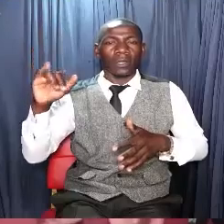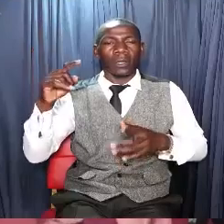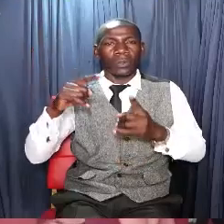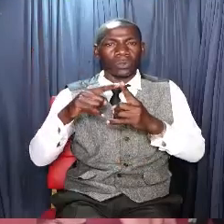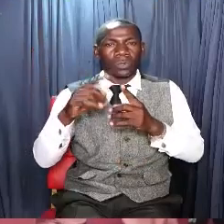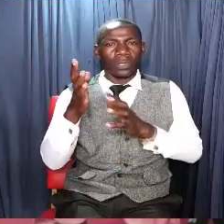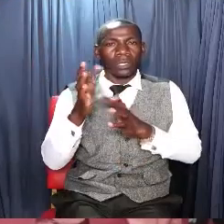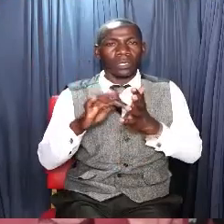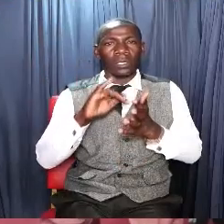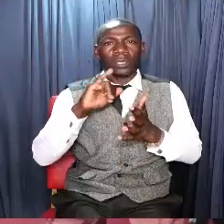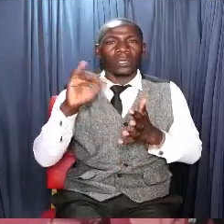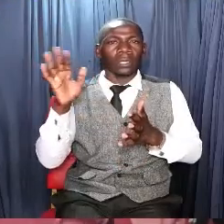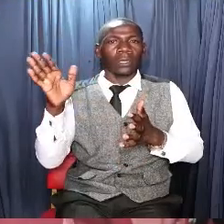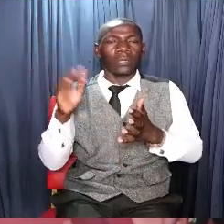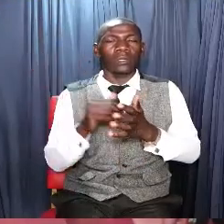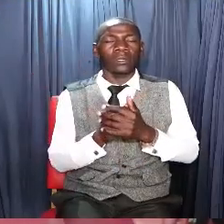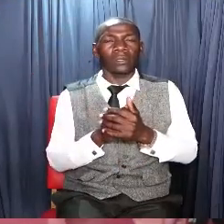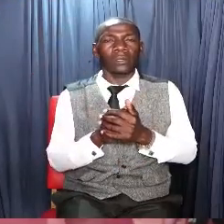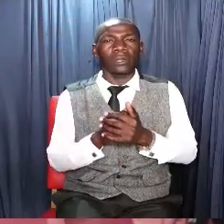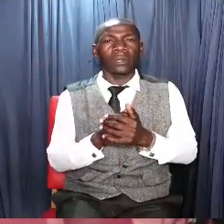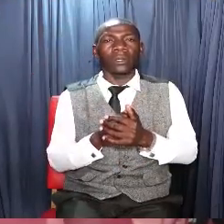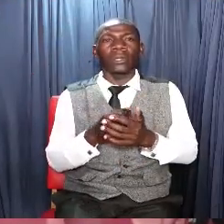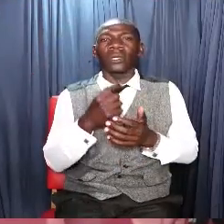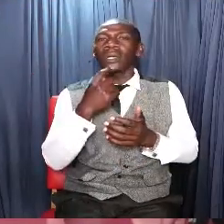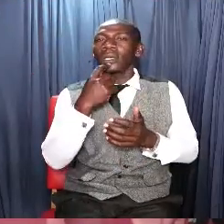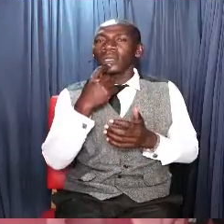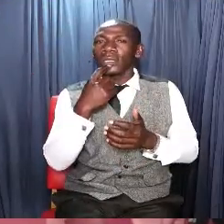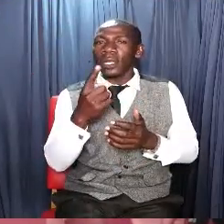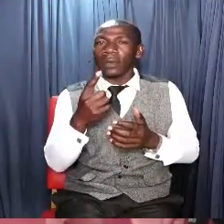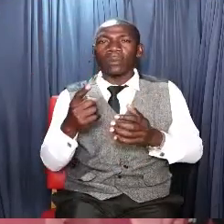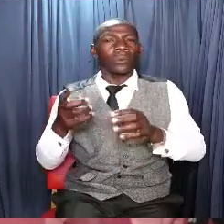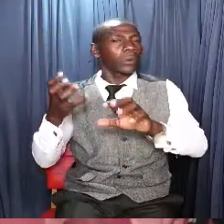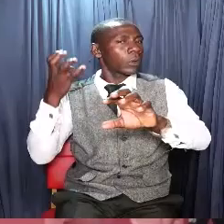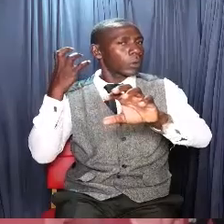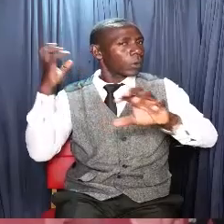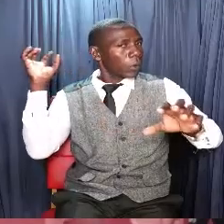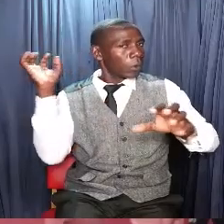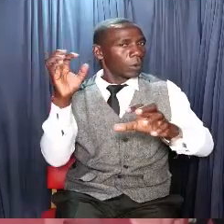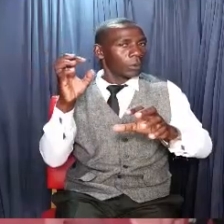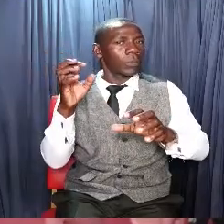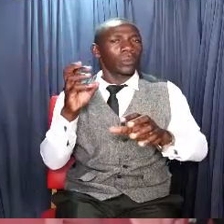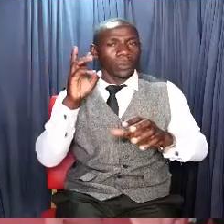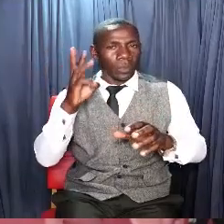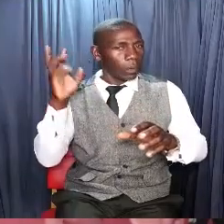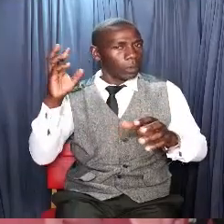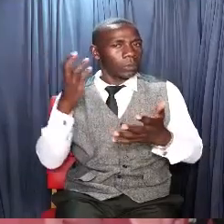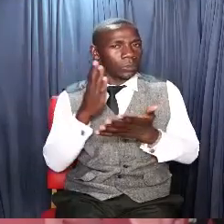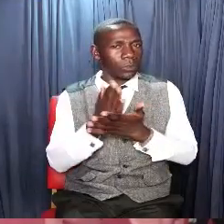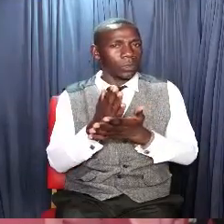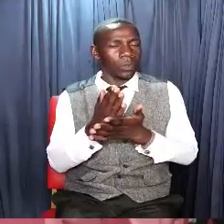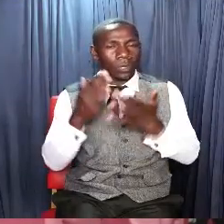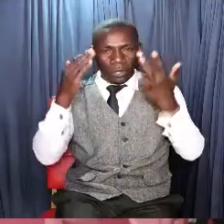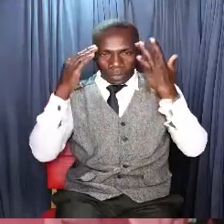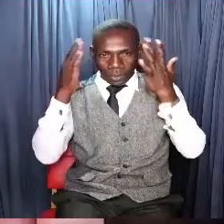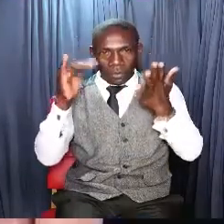Yesu. Where Jesus is. Yeye akisema tukupige tutakupiga mawe. When he says we stone you will stone you truly. Wajuaje wewe